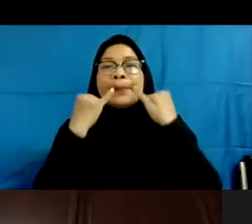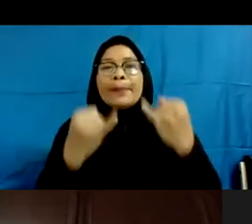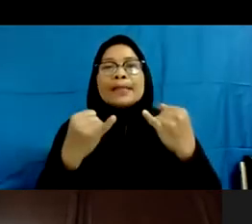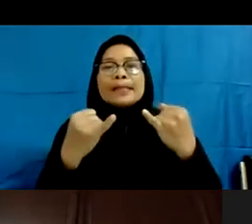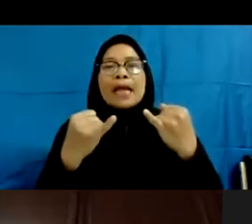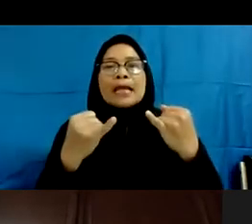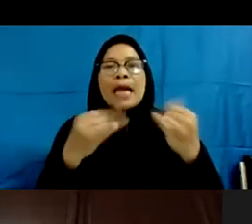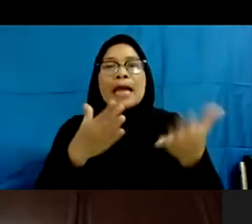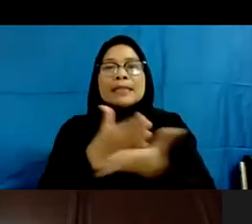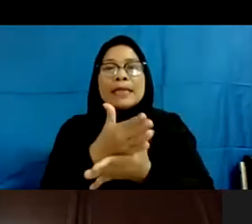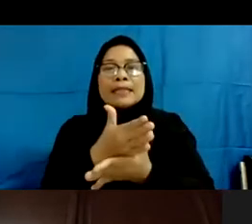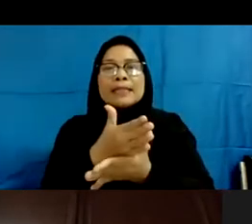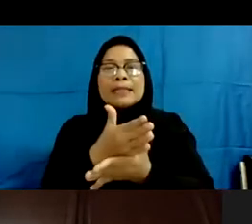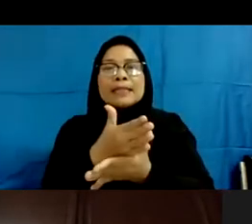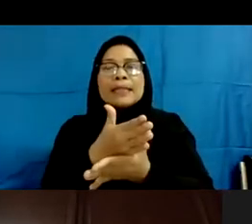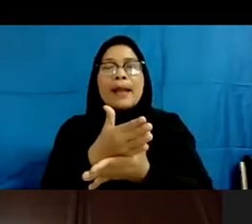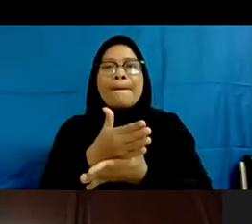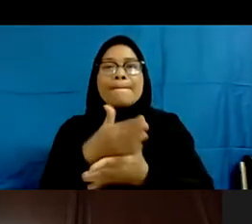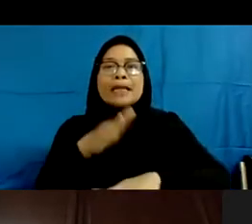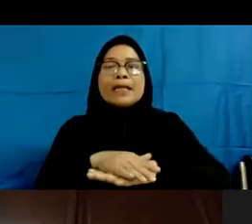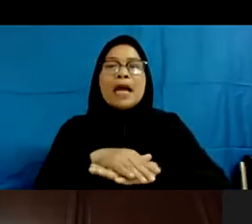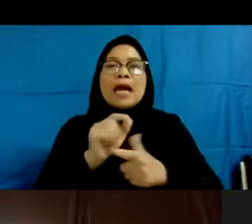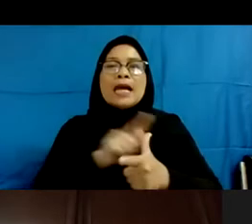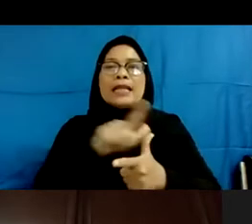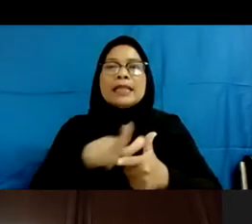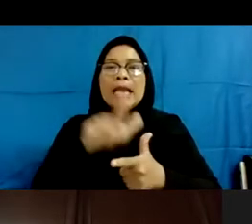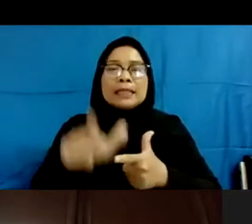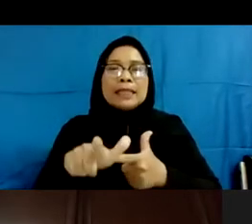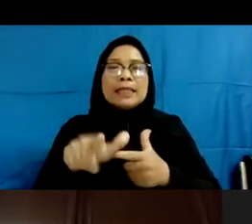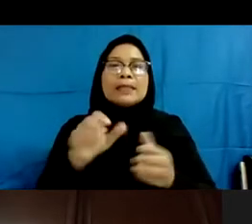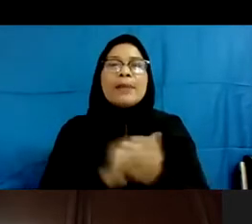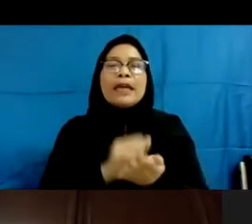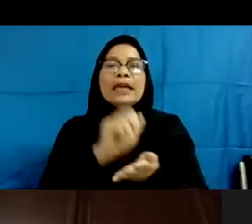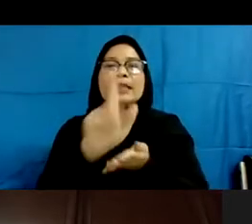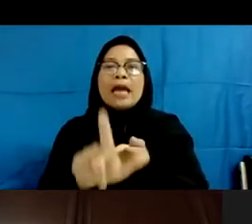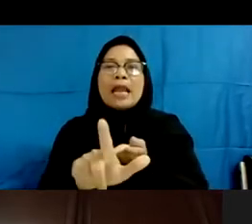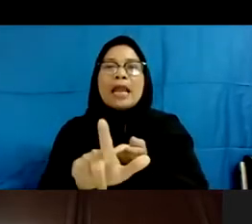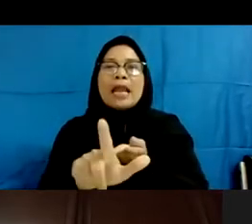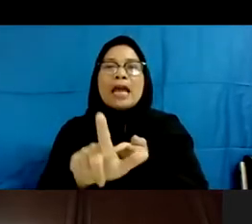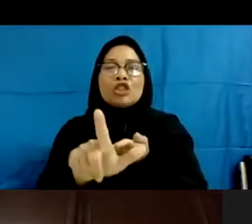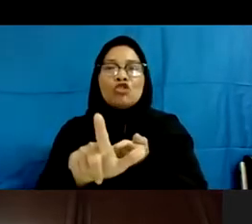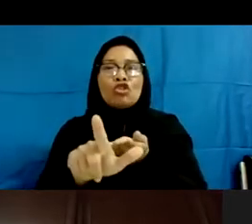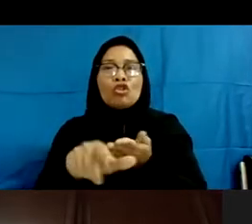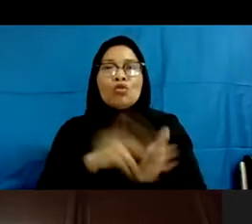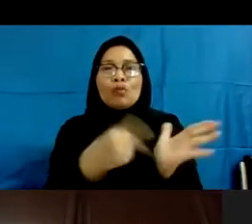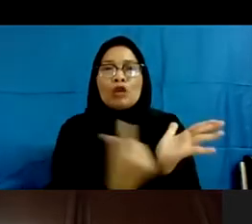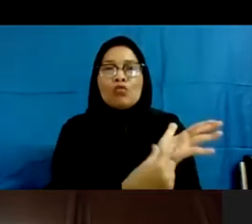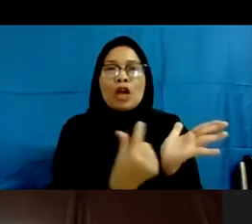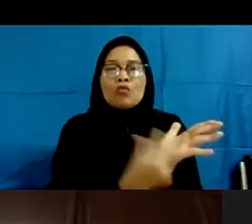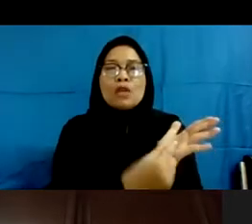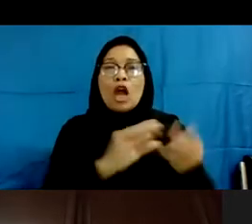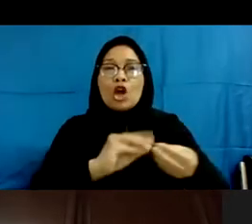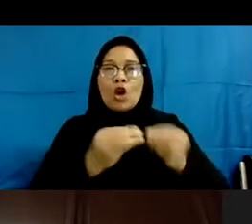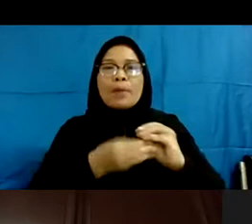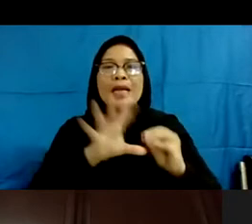akses kepada literasi ini sebagai tindak lanjut berbagai peraturan perundang-undangan turunan Undang-Undang Nomor 8